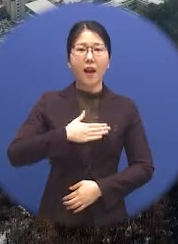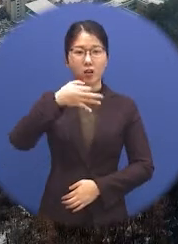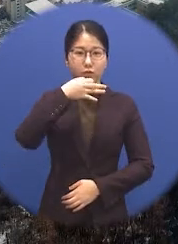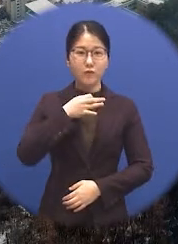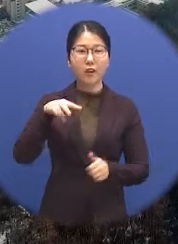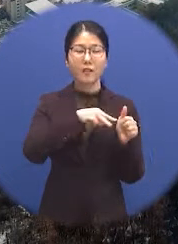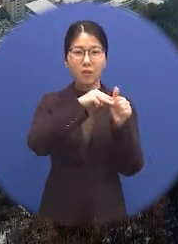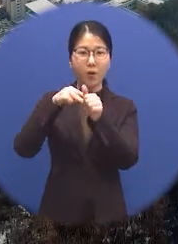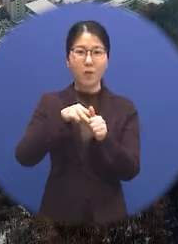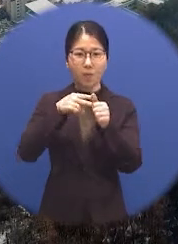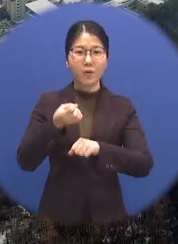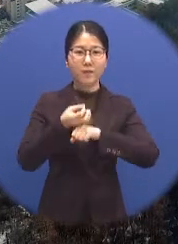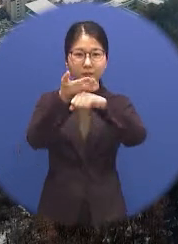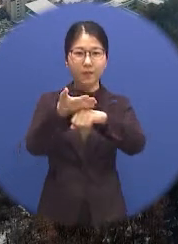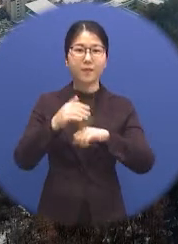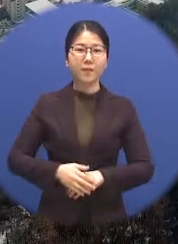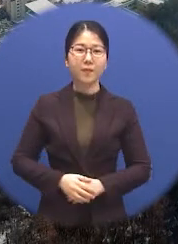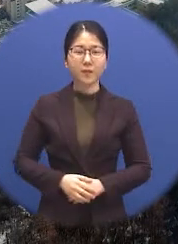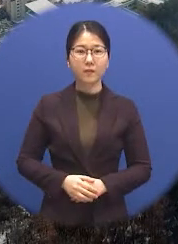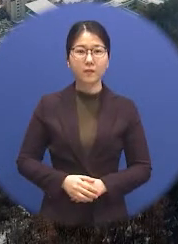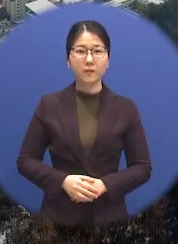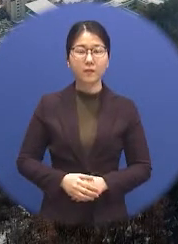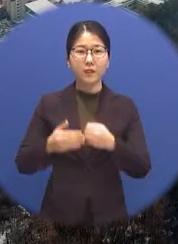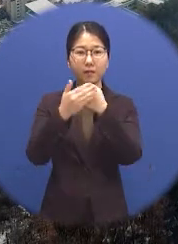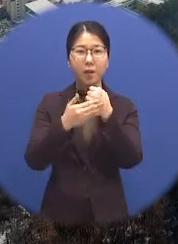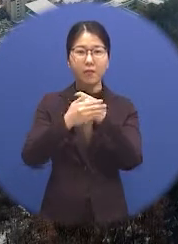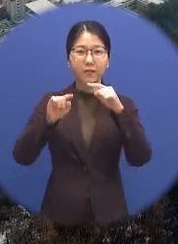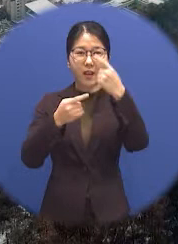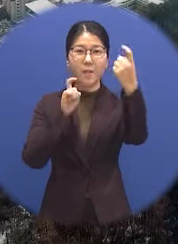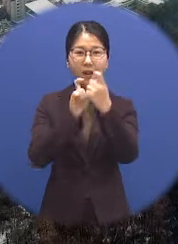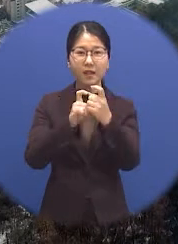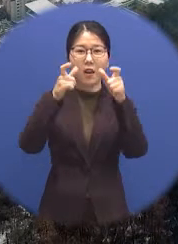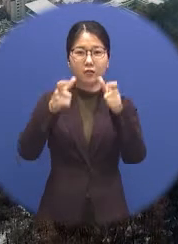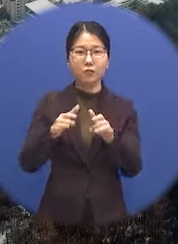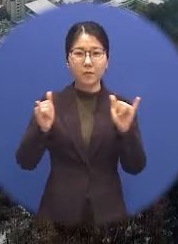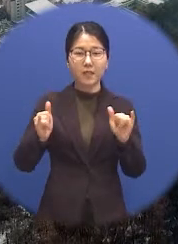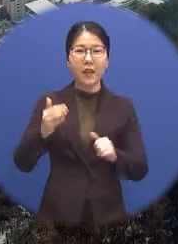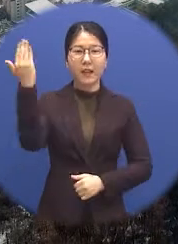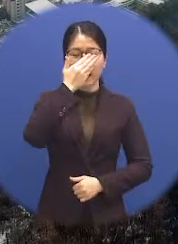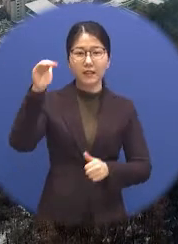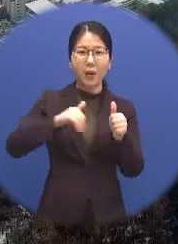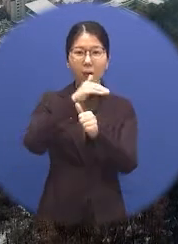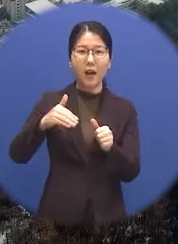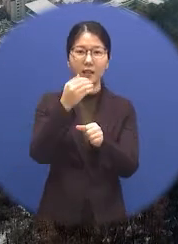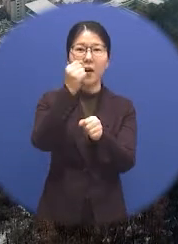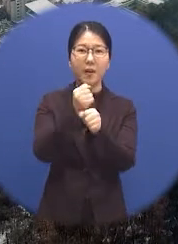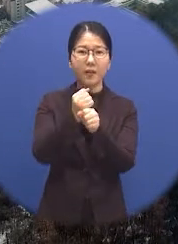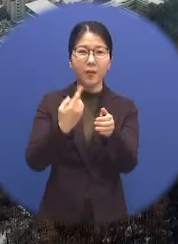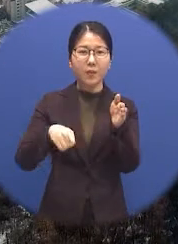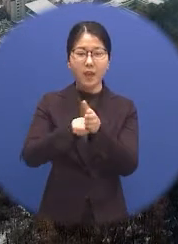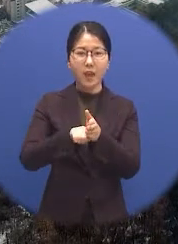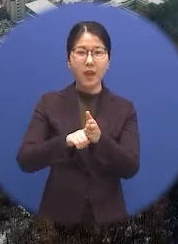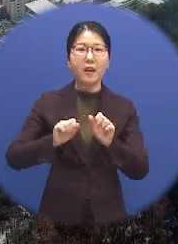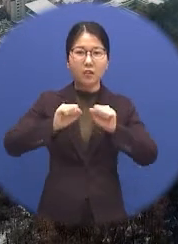알아두면 유익한 은평의 정보 전해드립니다. 은평구는 설을 맞아 구민들이 쾌적한 환경에서 명절을 보낼